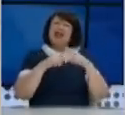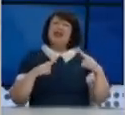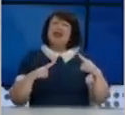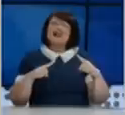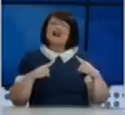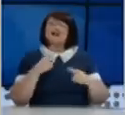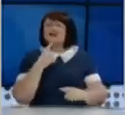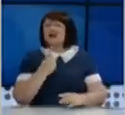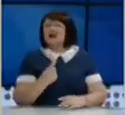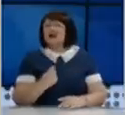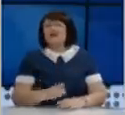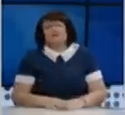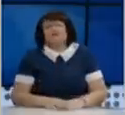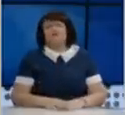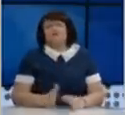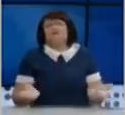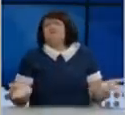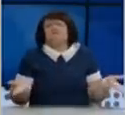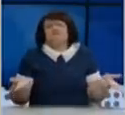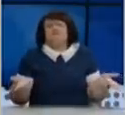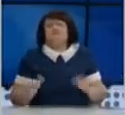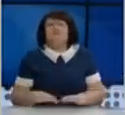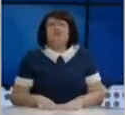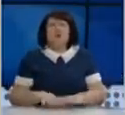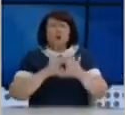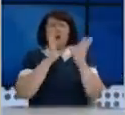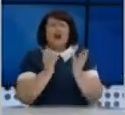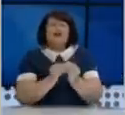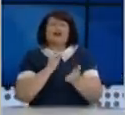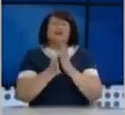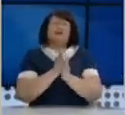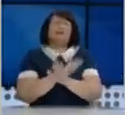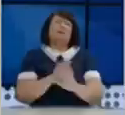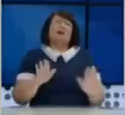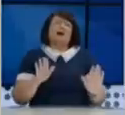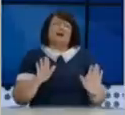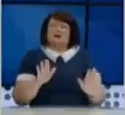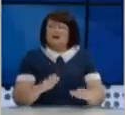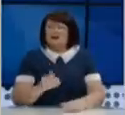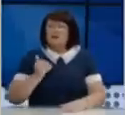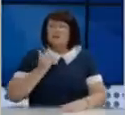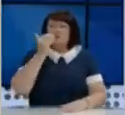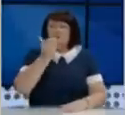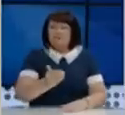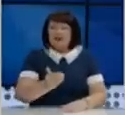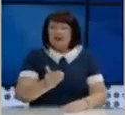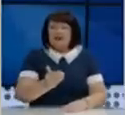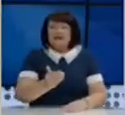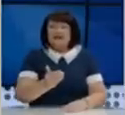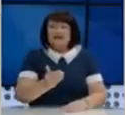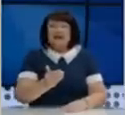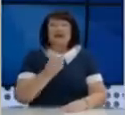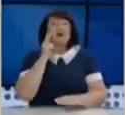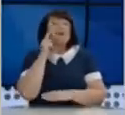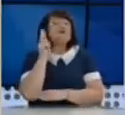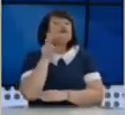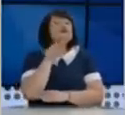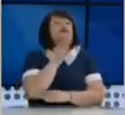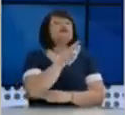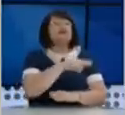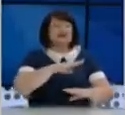θεωρεί ότι παραγράφονται αυτά που μόλις ανέφερα, όταν κατόπιν εορτής πήγε για μια επιθεώρηση